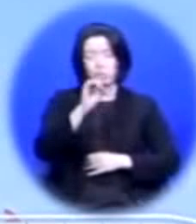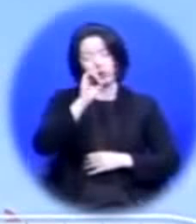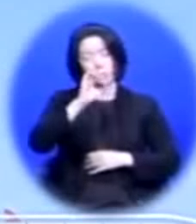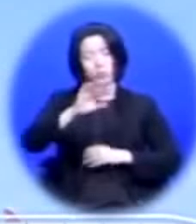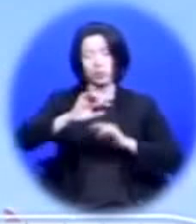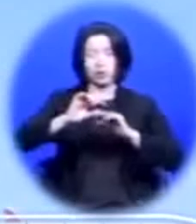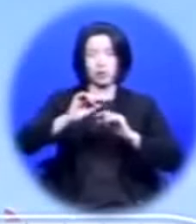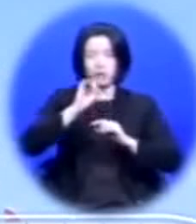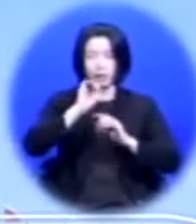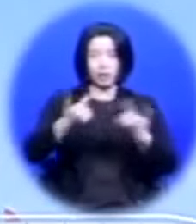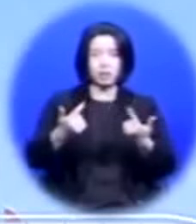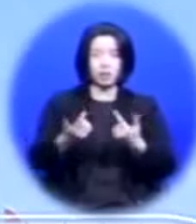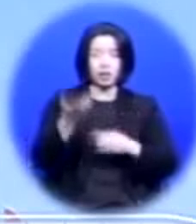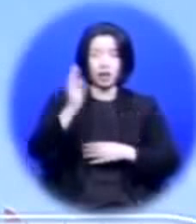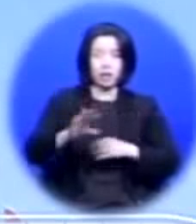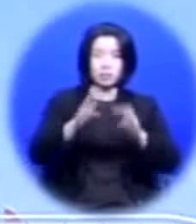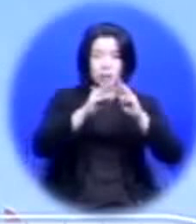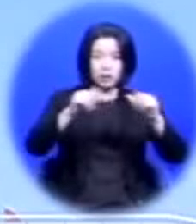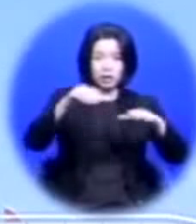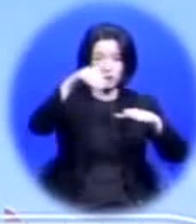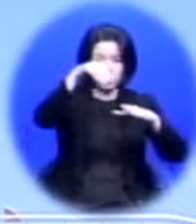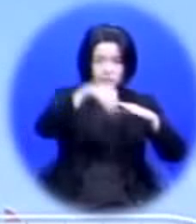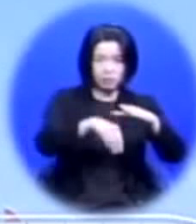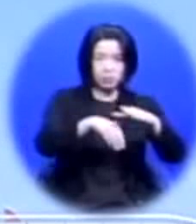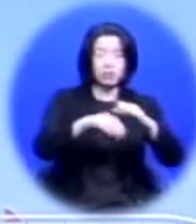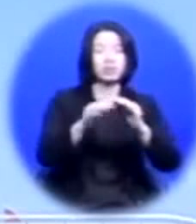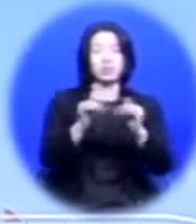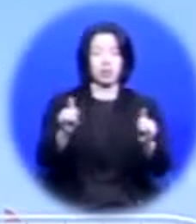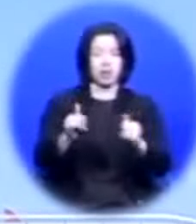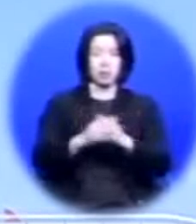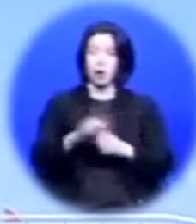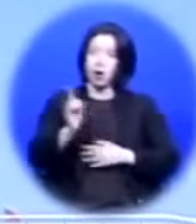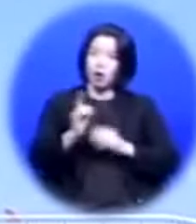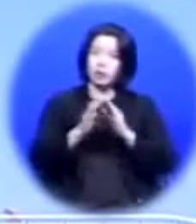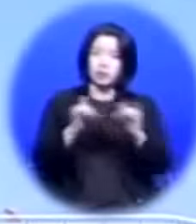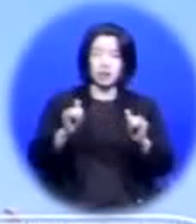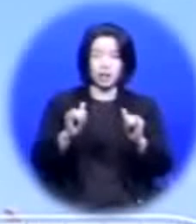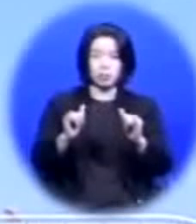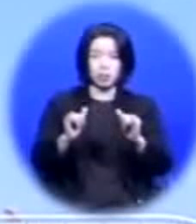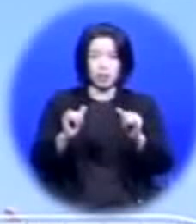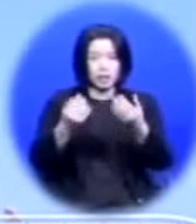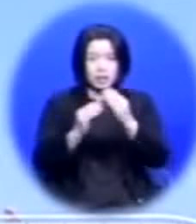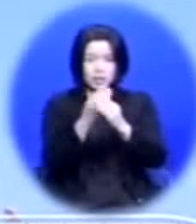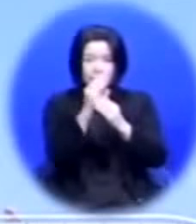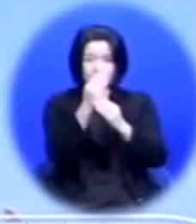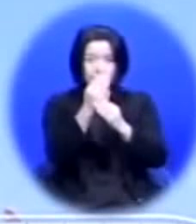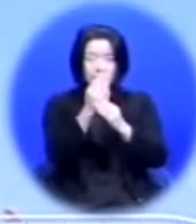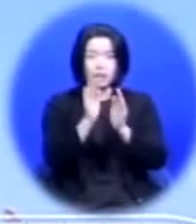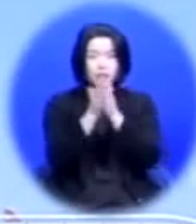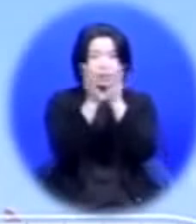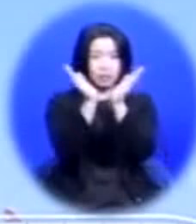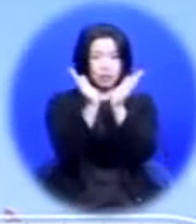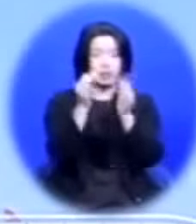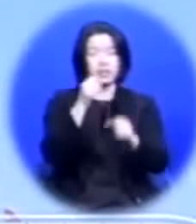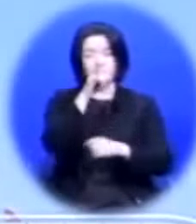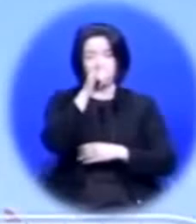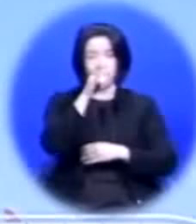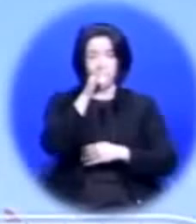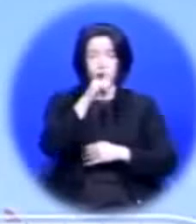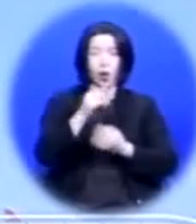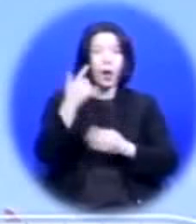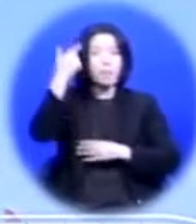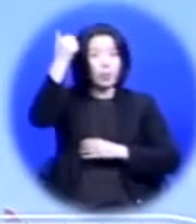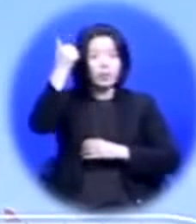심겨졌다 땅에 씨가 심겨진 사람 어떤 사람은 벌써 싹이났습니다 아 목사님 이거